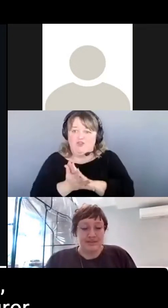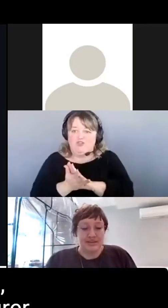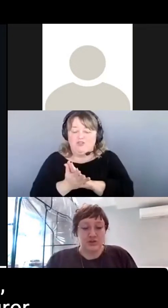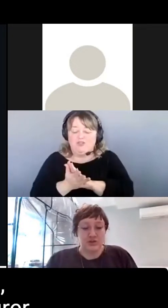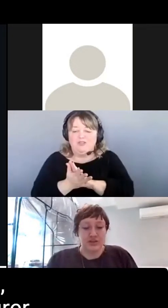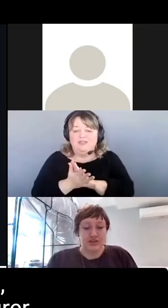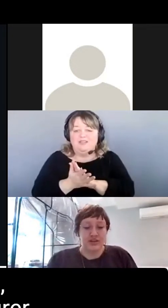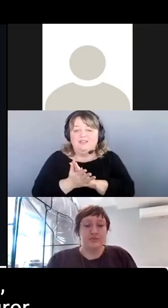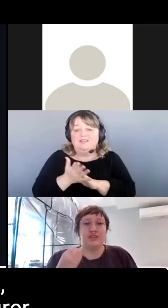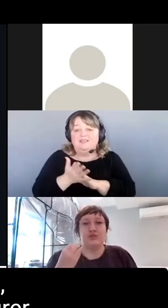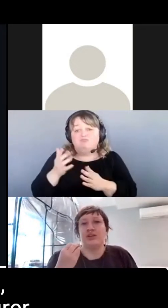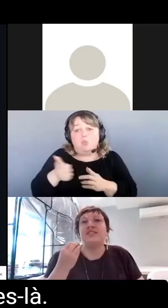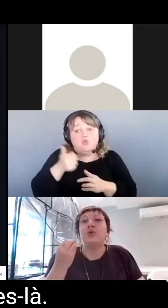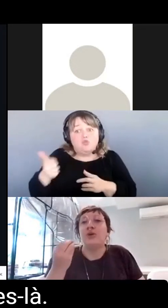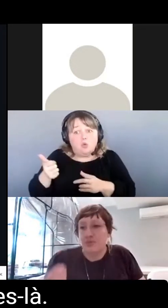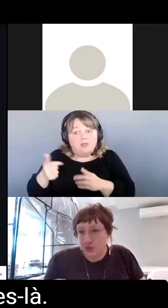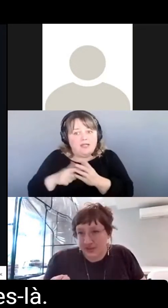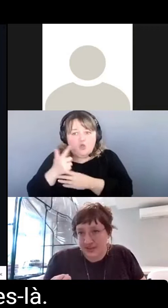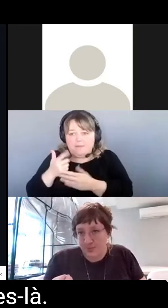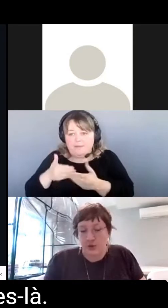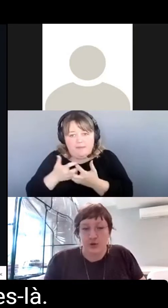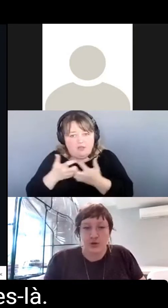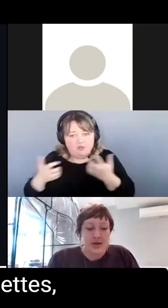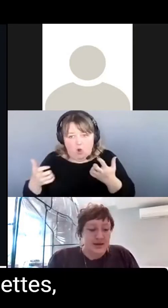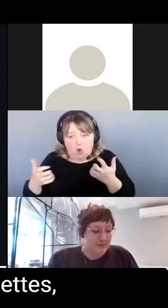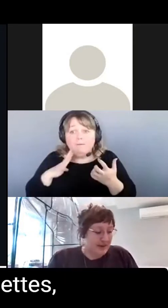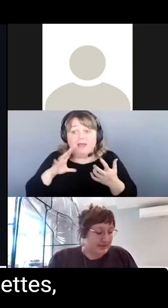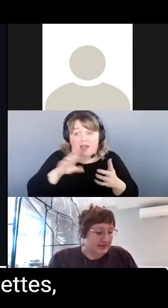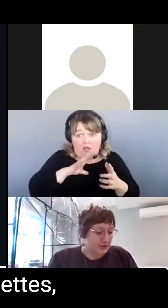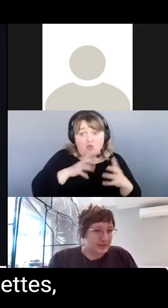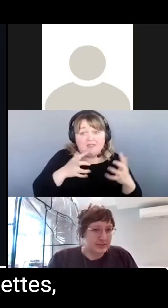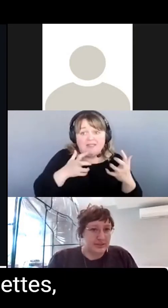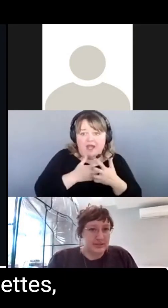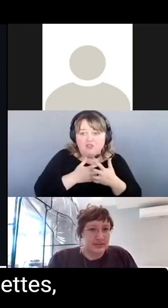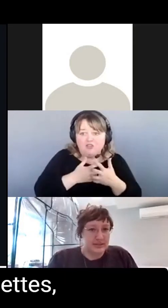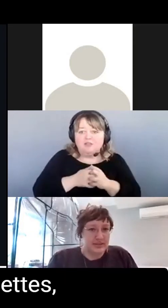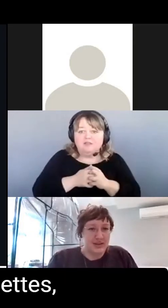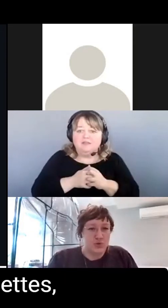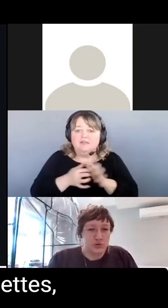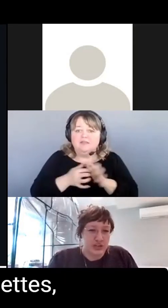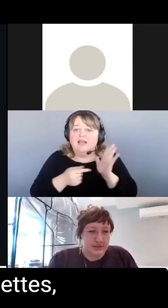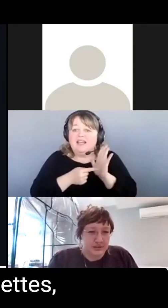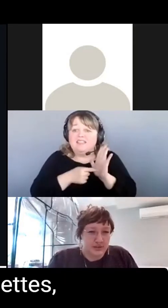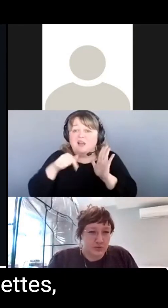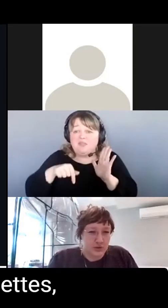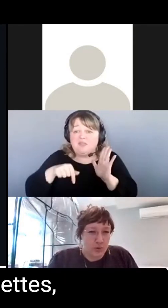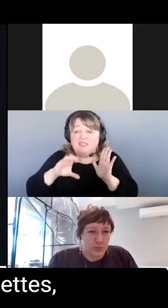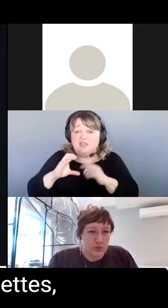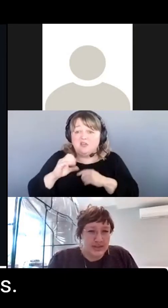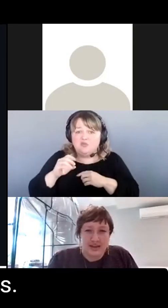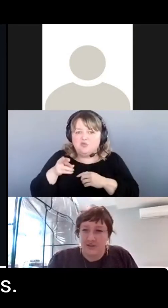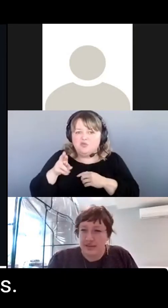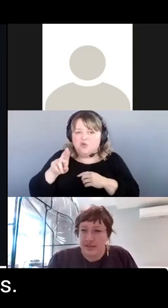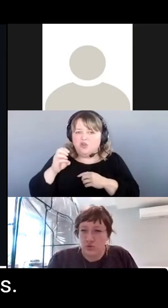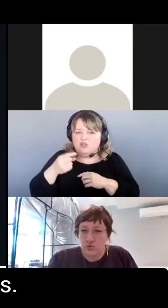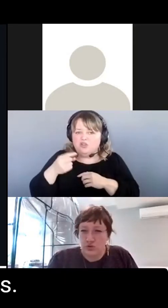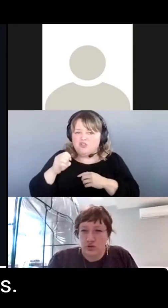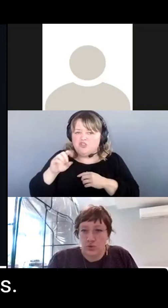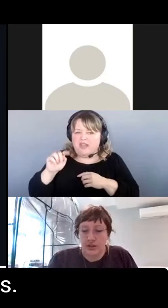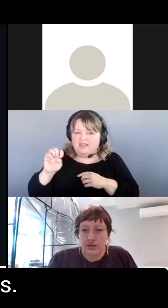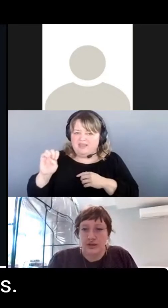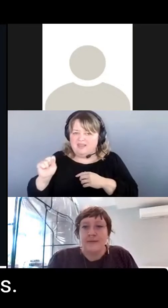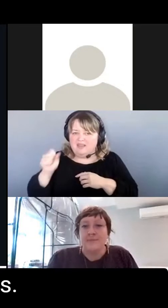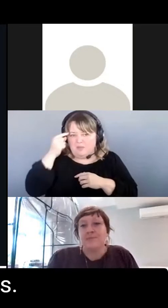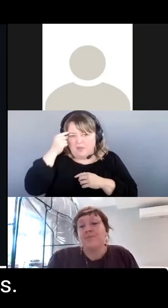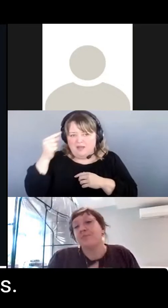ça serait juste de vous assurer c'est quoi les besoins de ces plantes-là. Mais par exemple, ici, c'est des courgettes, si je ne me trompe pas. C'est dans la famille des courges,